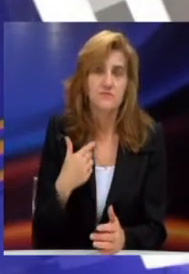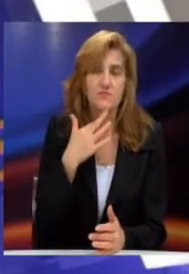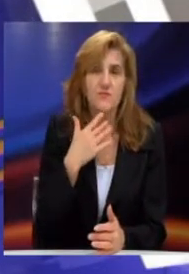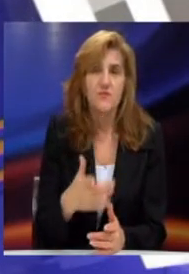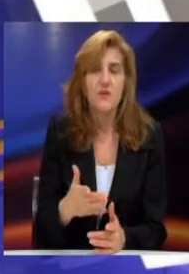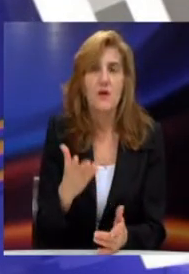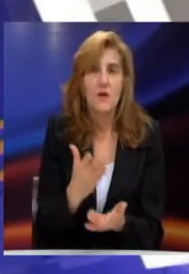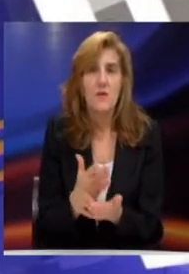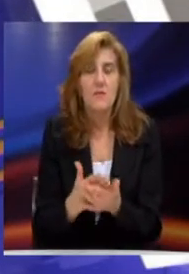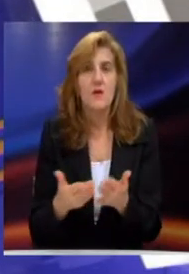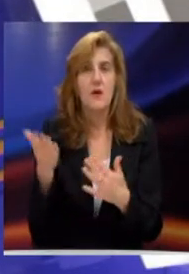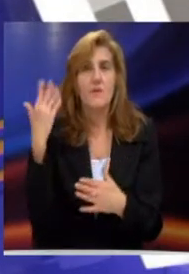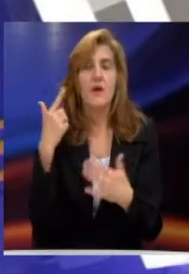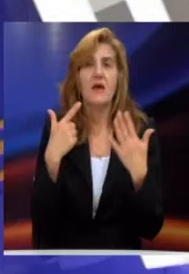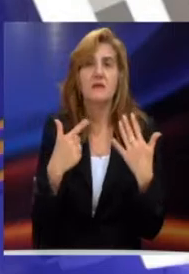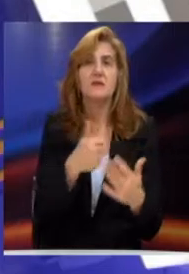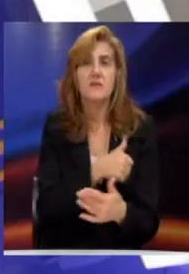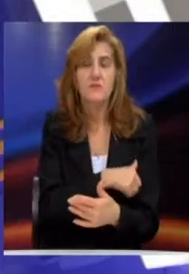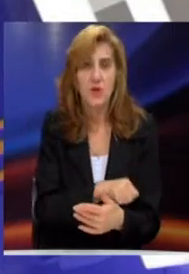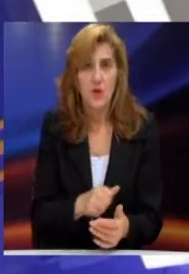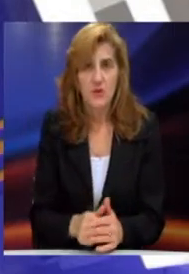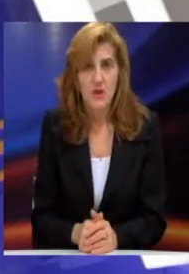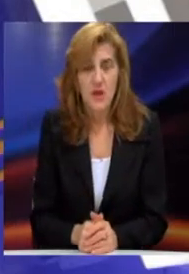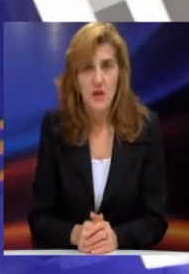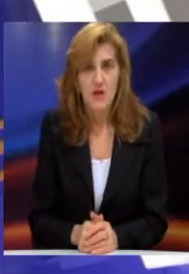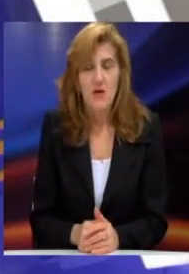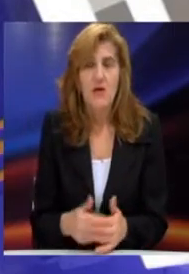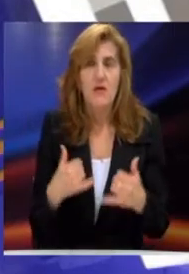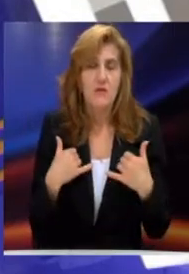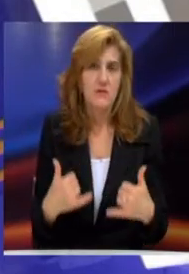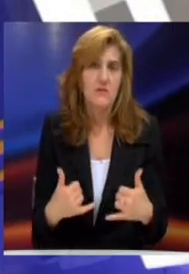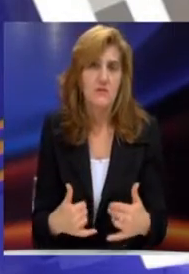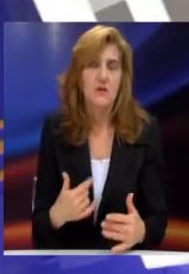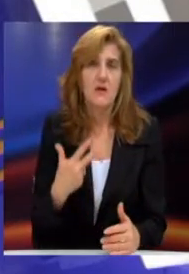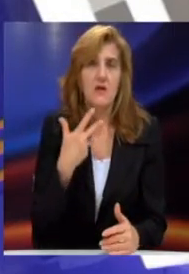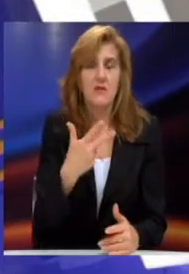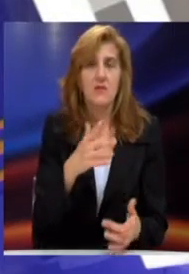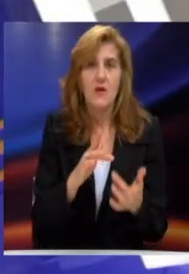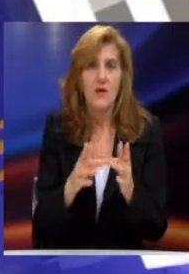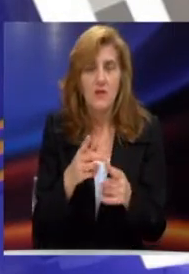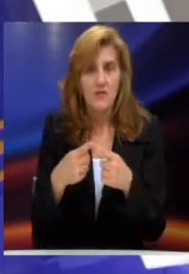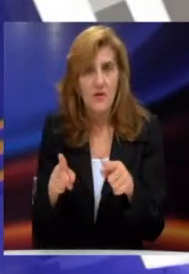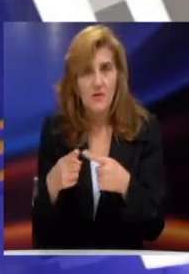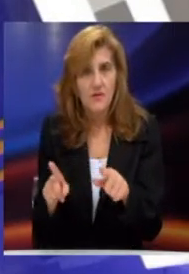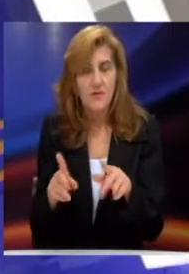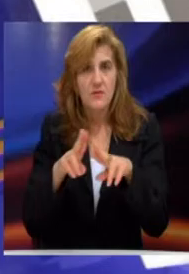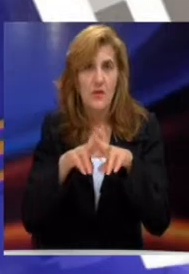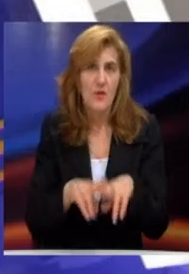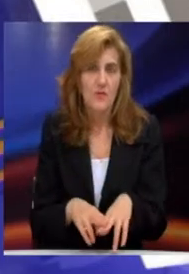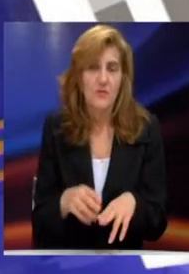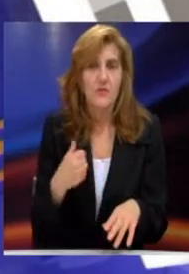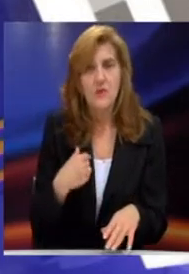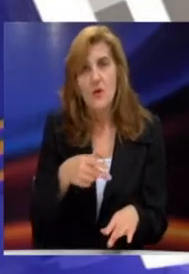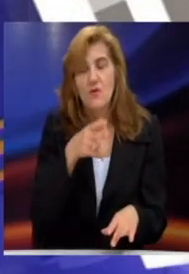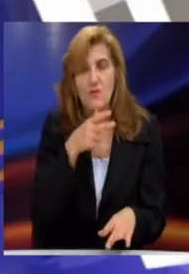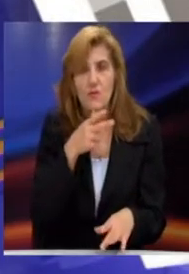kažem, 70. godine poslednji put. I tri finala, nisu to tri medalje, nego tri finala, nažalost. Ostao je žal bar